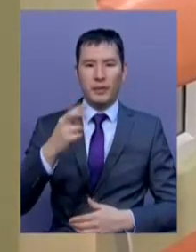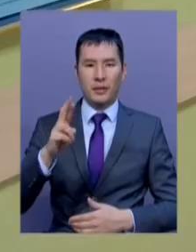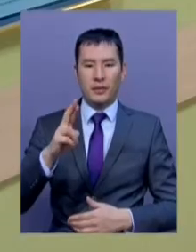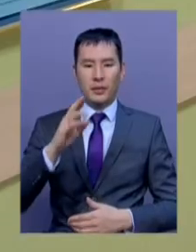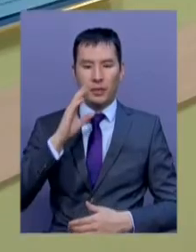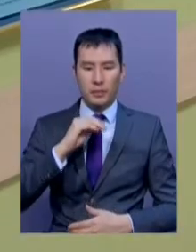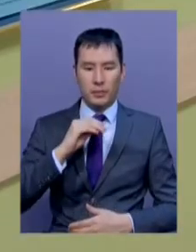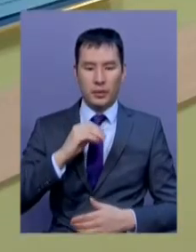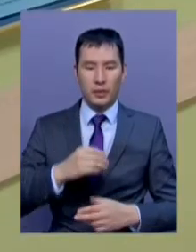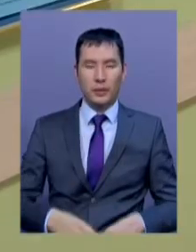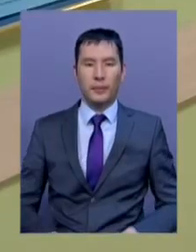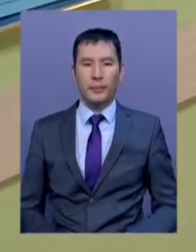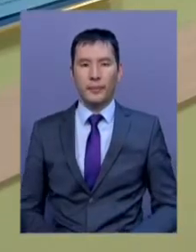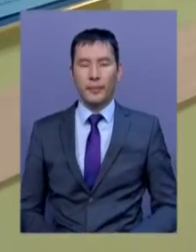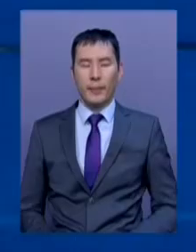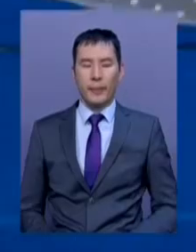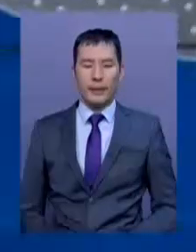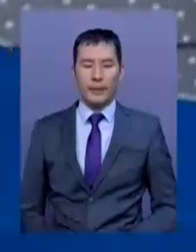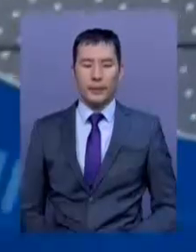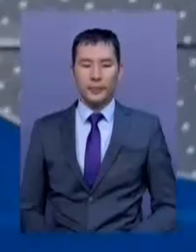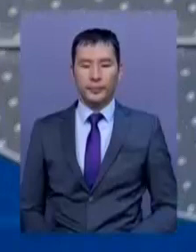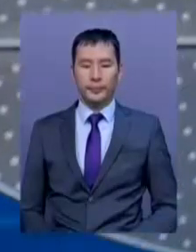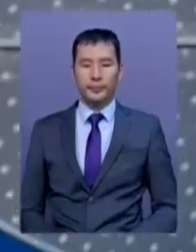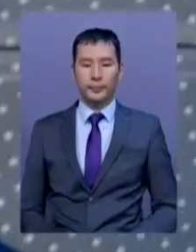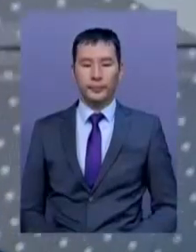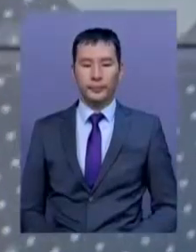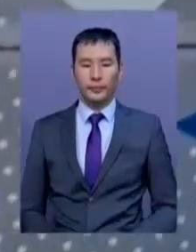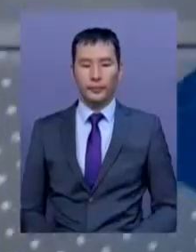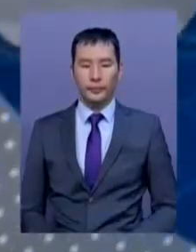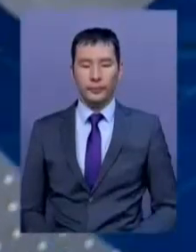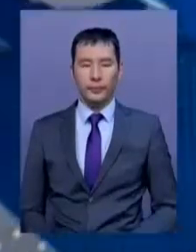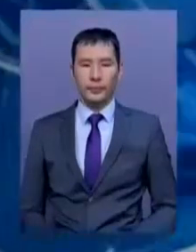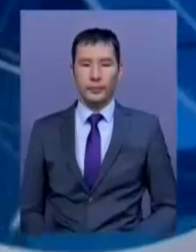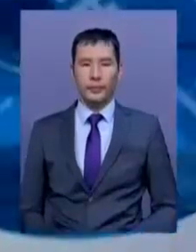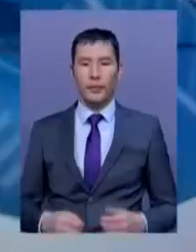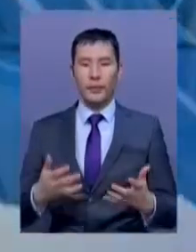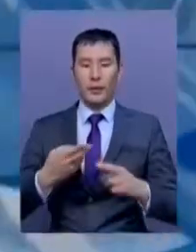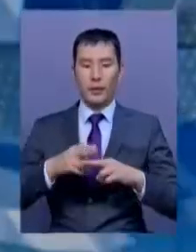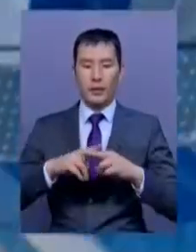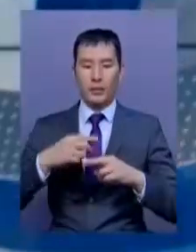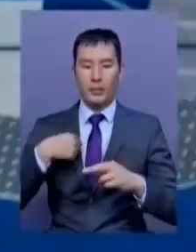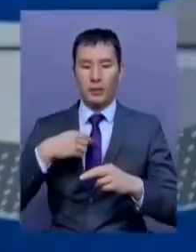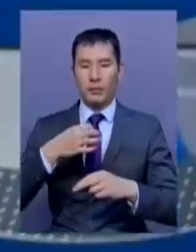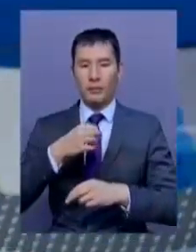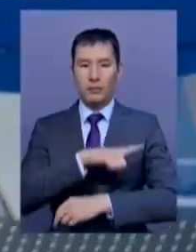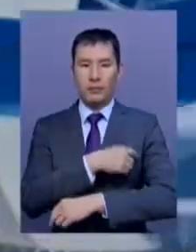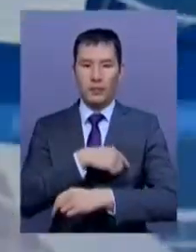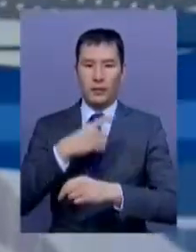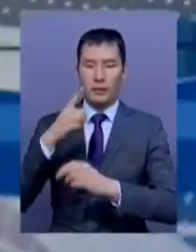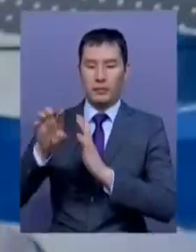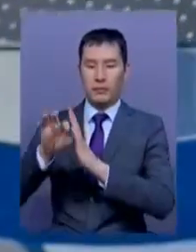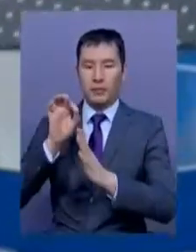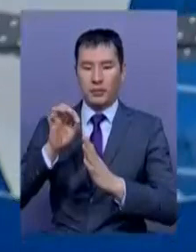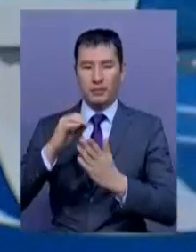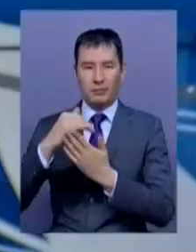ұсынған құжаттарда көрсетілген деректер анық болмаса, тұрғылықты жері әкімшілік аумақтан тыс болса, бір дәрігерге тіркелгендер саны